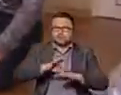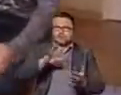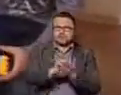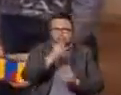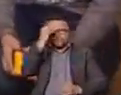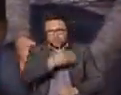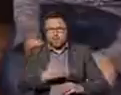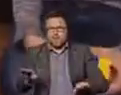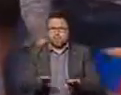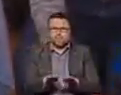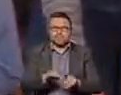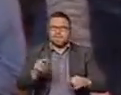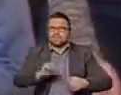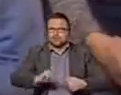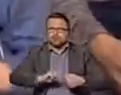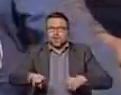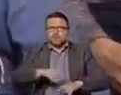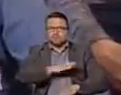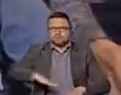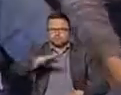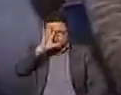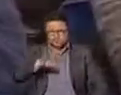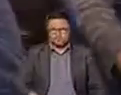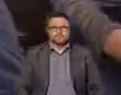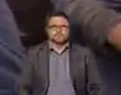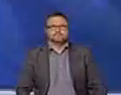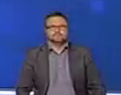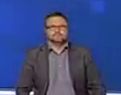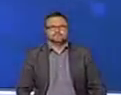zajęcia w szkołach podstawowych i przedszkolach w naszym regionie.